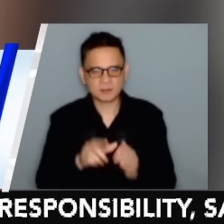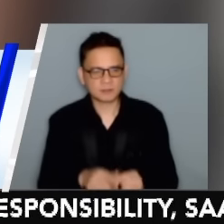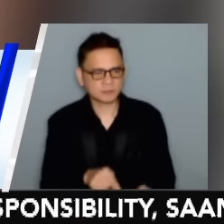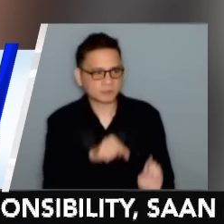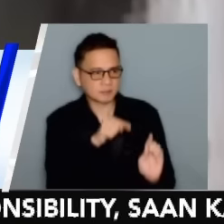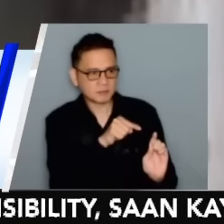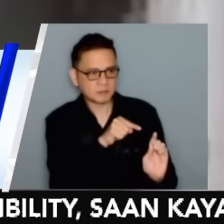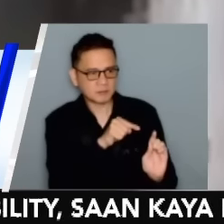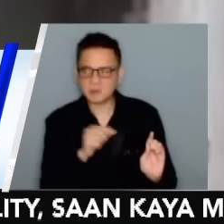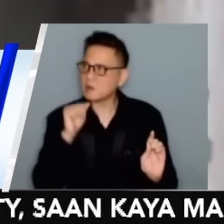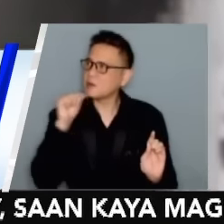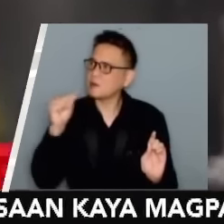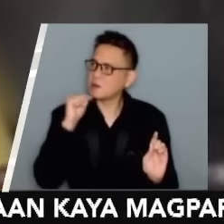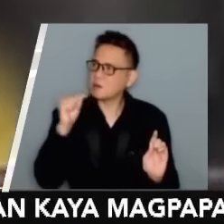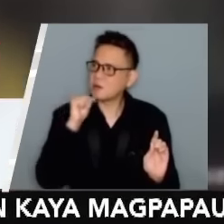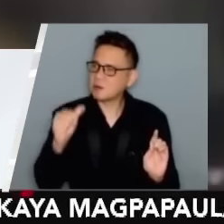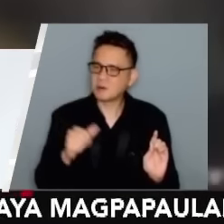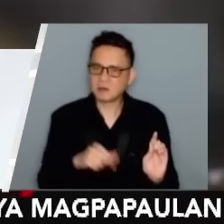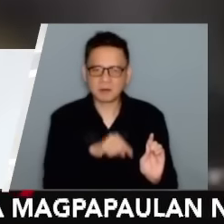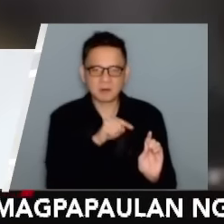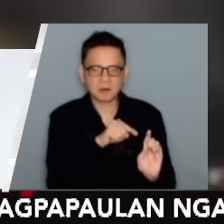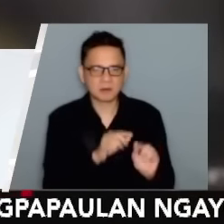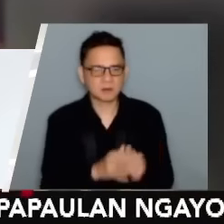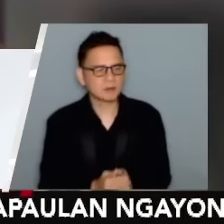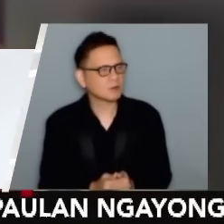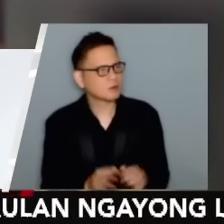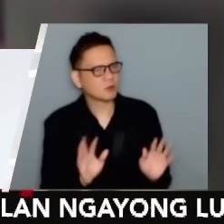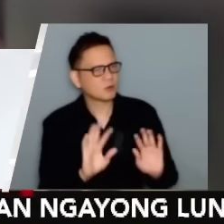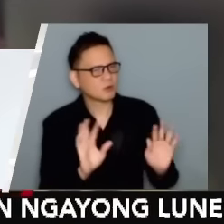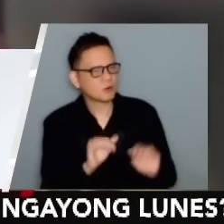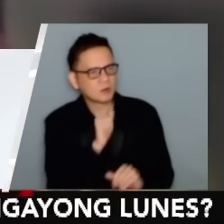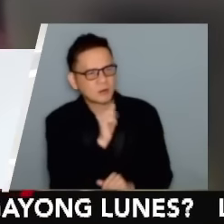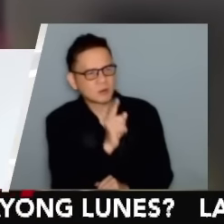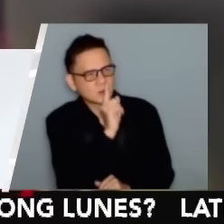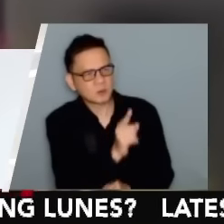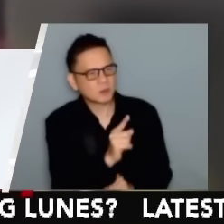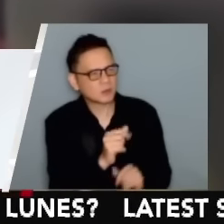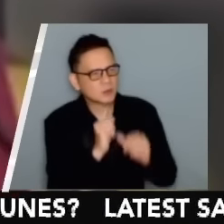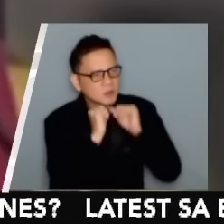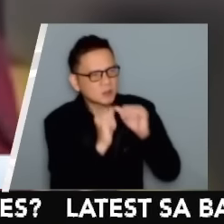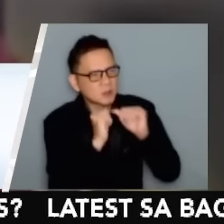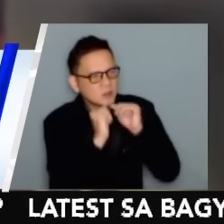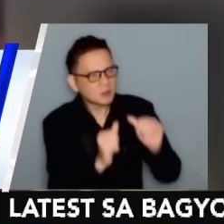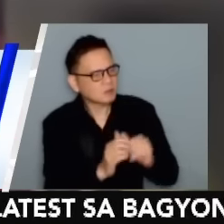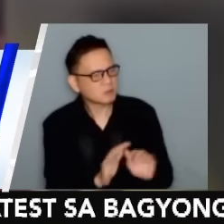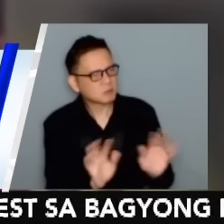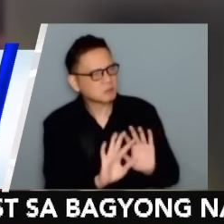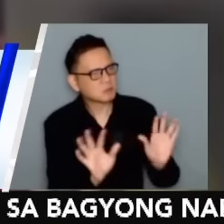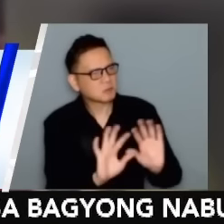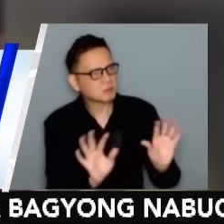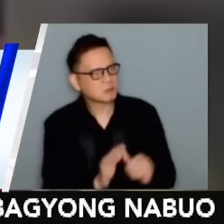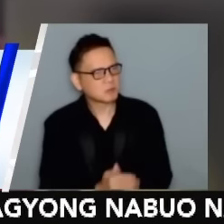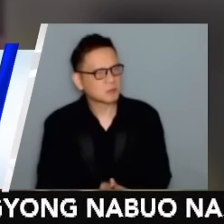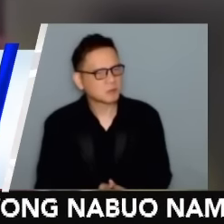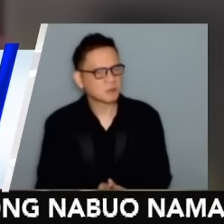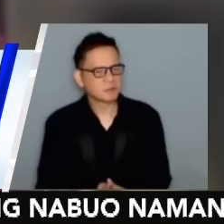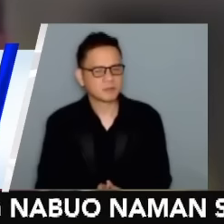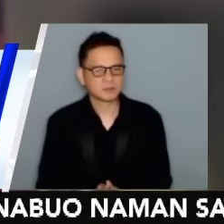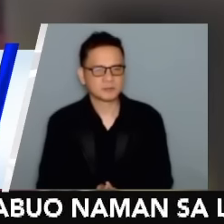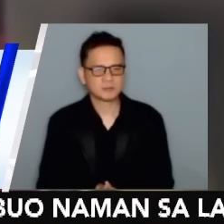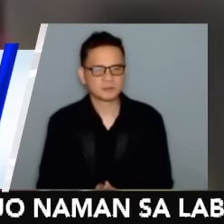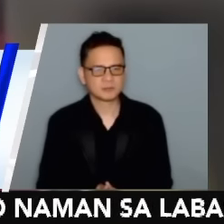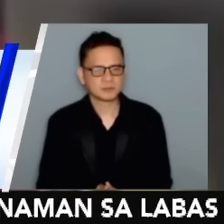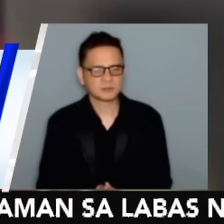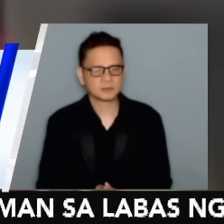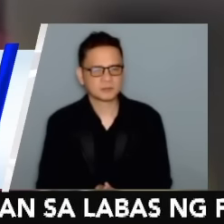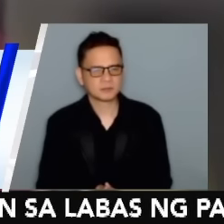paratang inatras naman po nila Kasi hindi naman totoo Nagulat na lang po ako n dumating po yung Ar eh